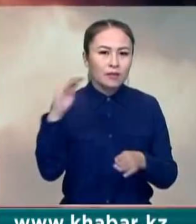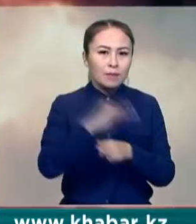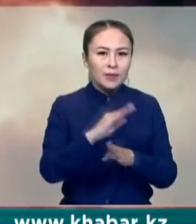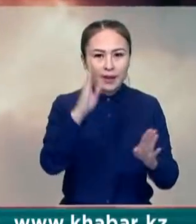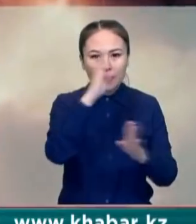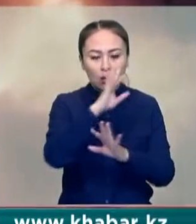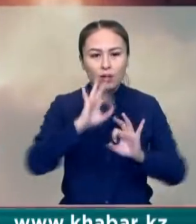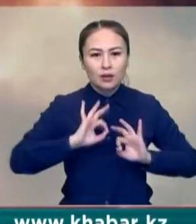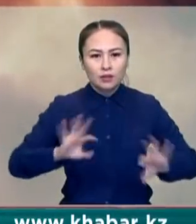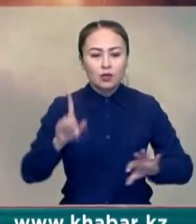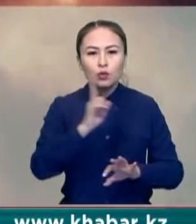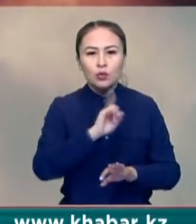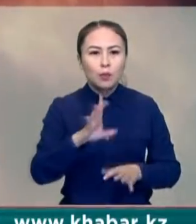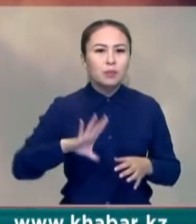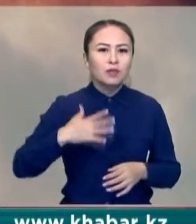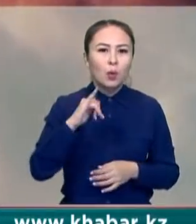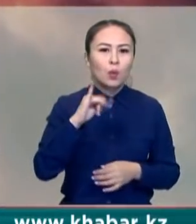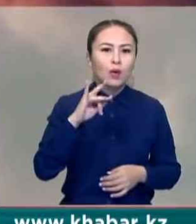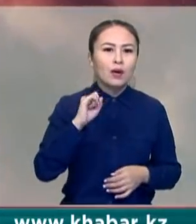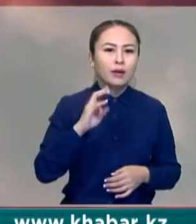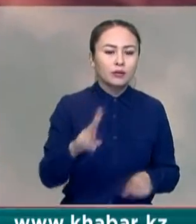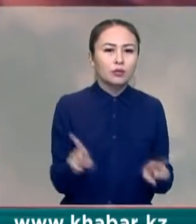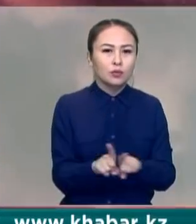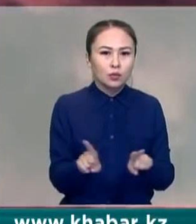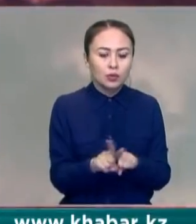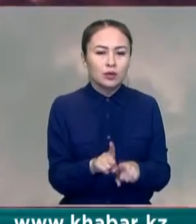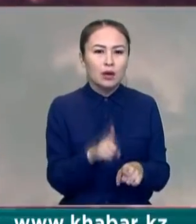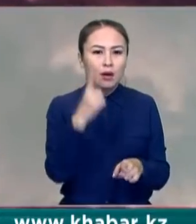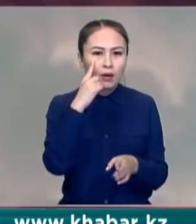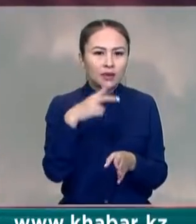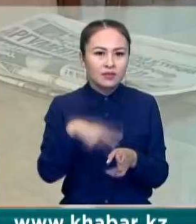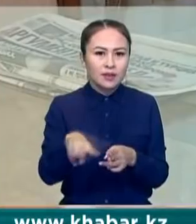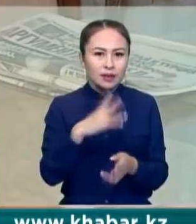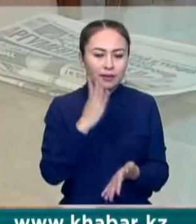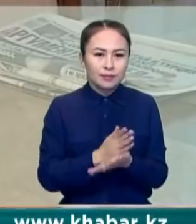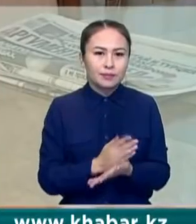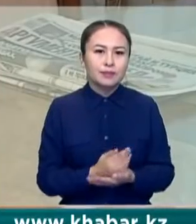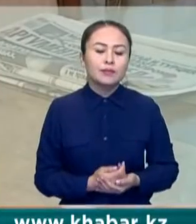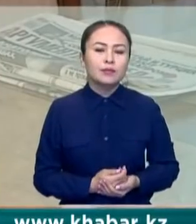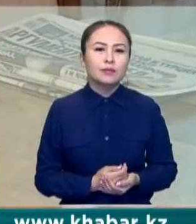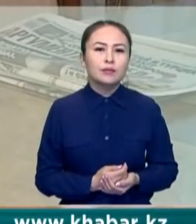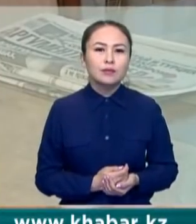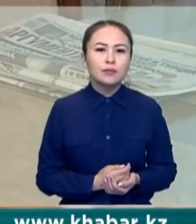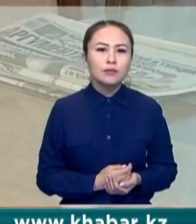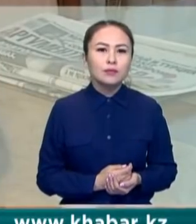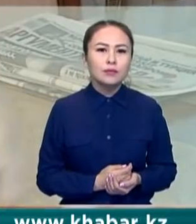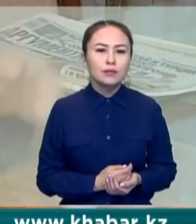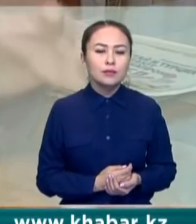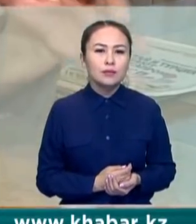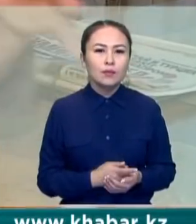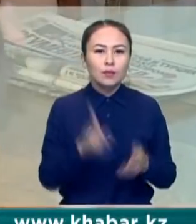экологтың айтуынша, бұрынғы уран кен орындары да радиация көзі болып табылады. 118 карьер